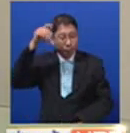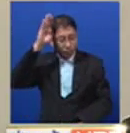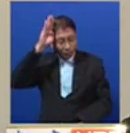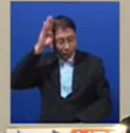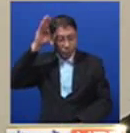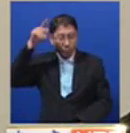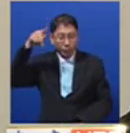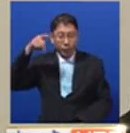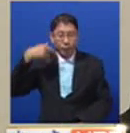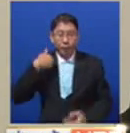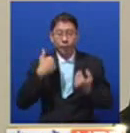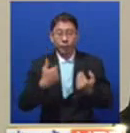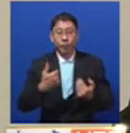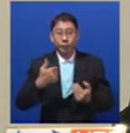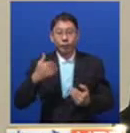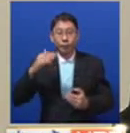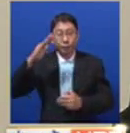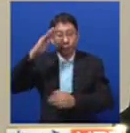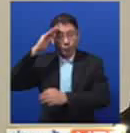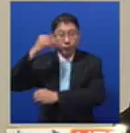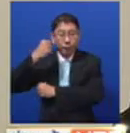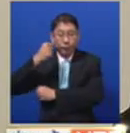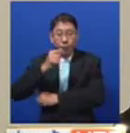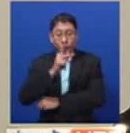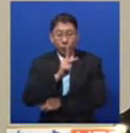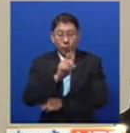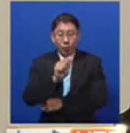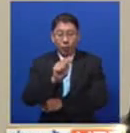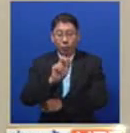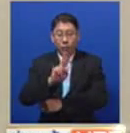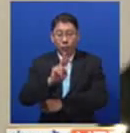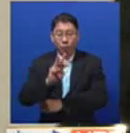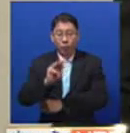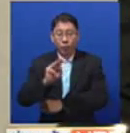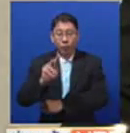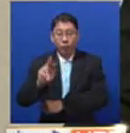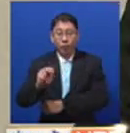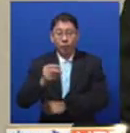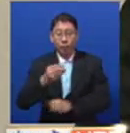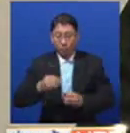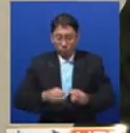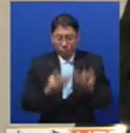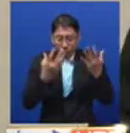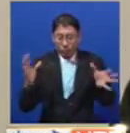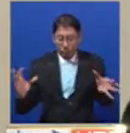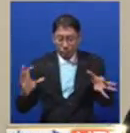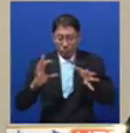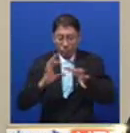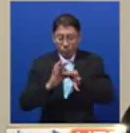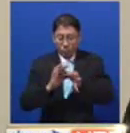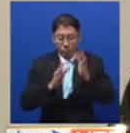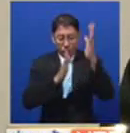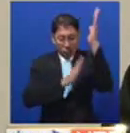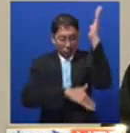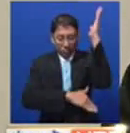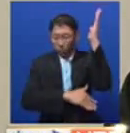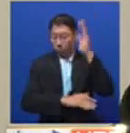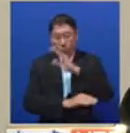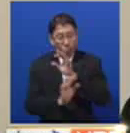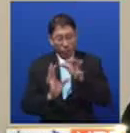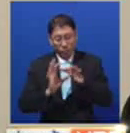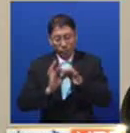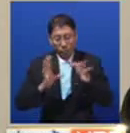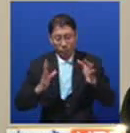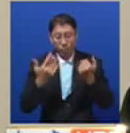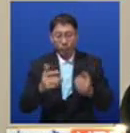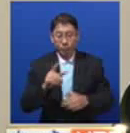ำนวยการรักษาความมั่นคงภายในราชอาณาจักรหรือกรมน.กล่าวว่าเหตุระเบิดไม่น่าเชื่อมโยงกับสถานการณ์จังหวัดชายแดนภาคใต้ซึ่งภาย